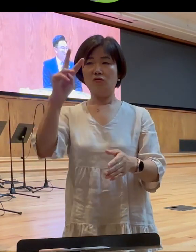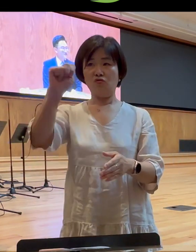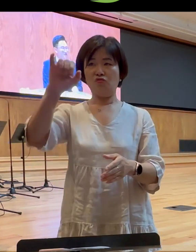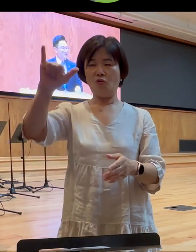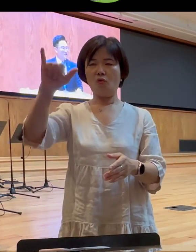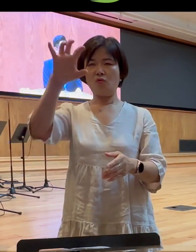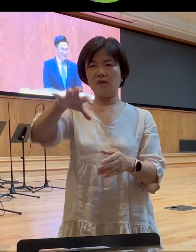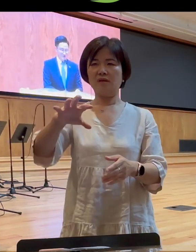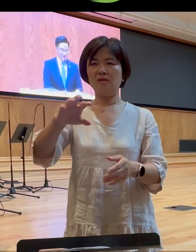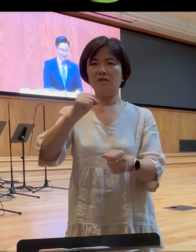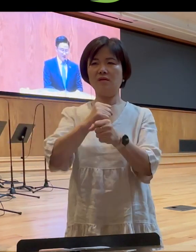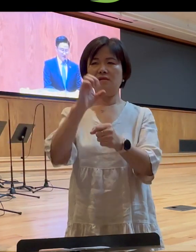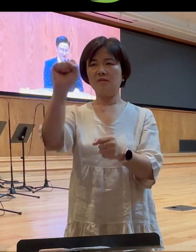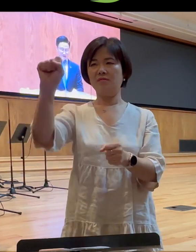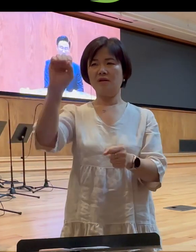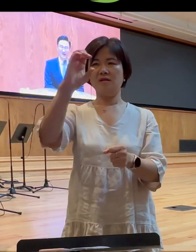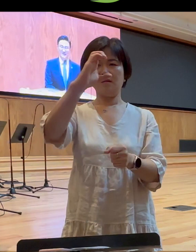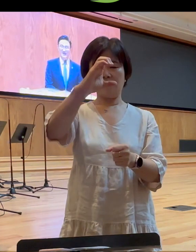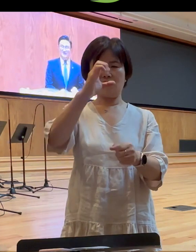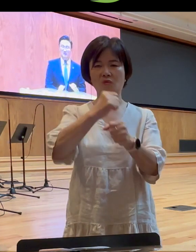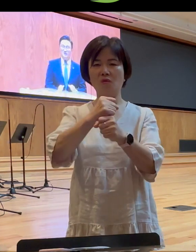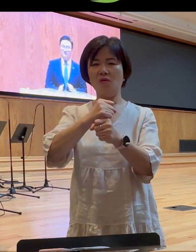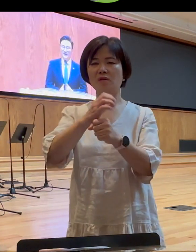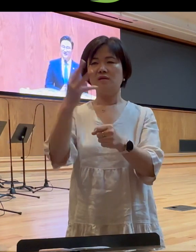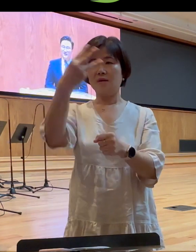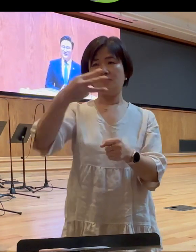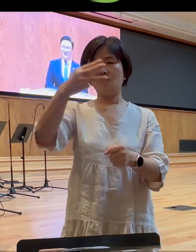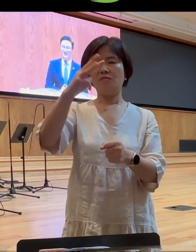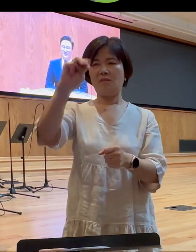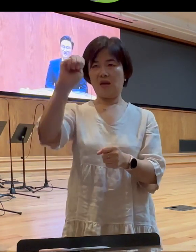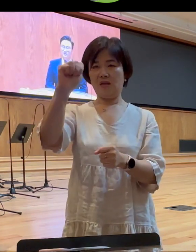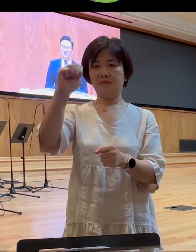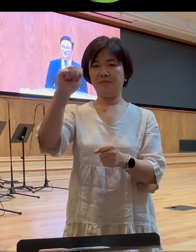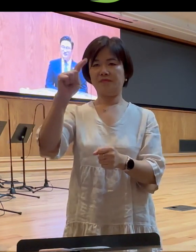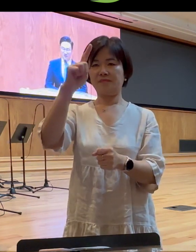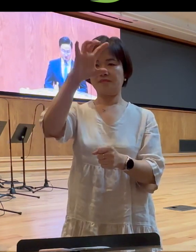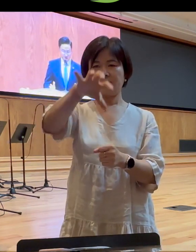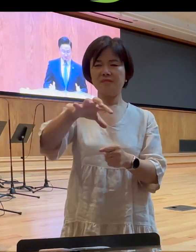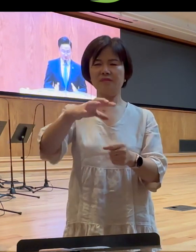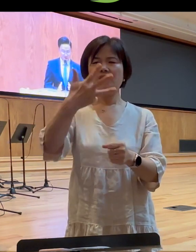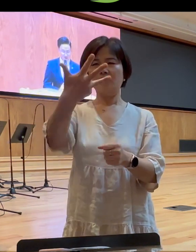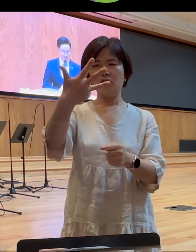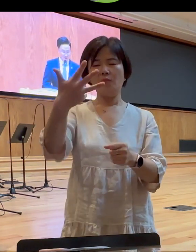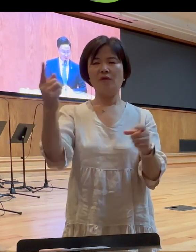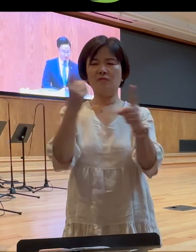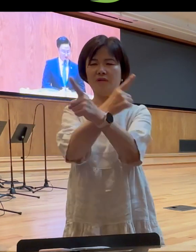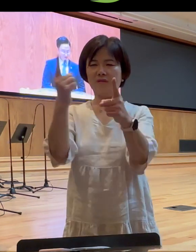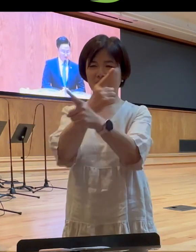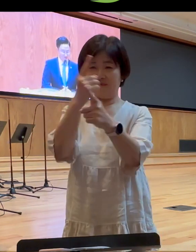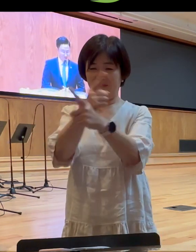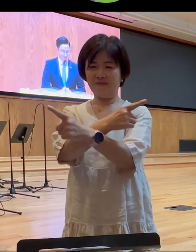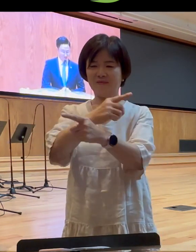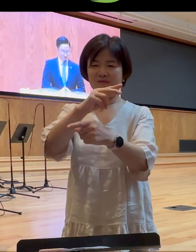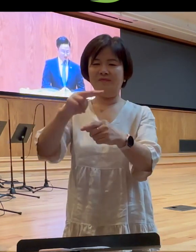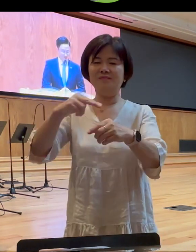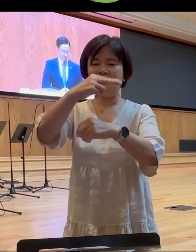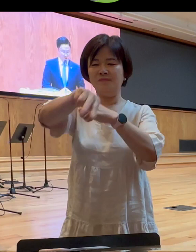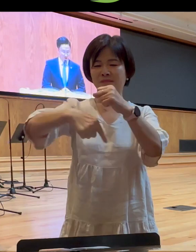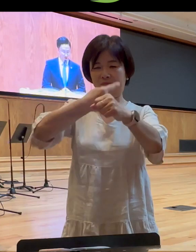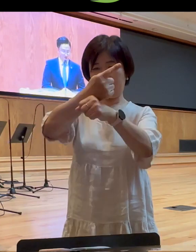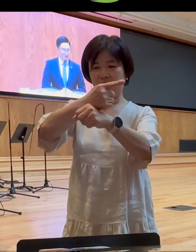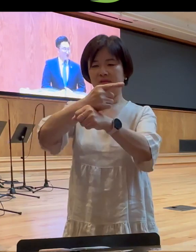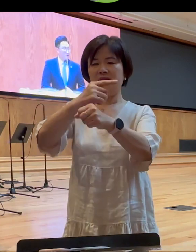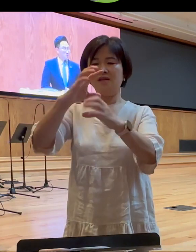뉴욕에서 샌프란시스코의 거리가 약 3,000마일입니다. 그곳을 8번이나 갔다 왔다 하는 그런